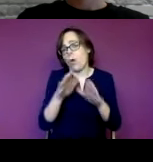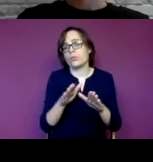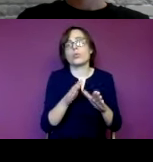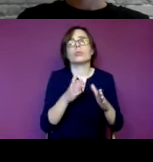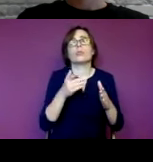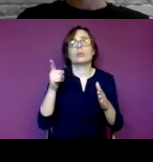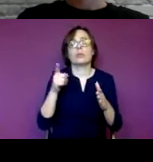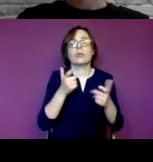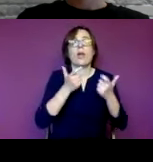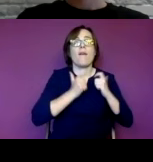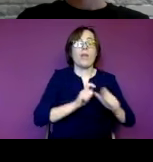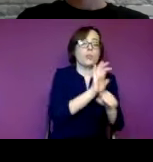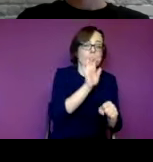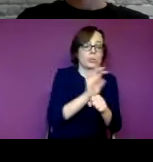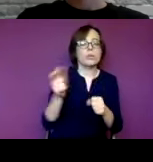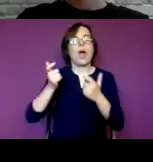z wsią produkcyjną